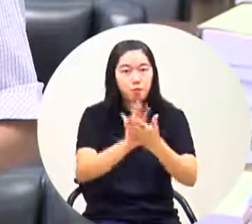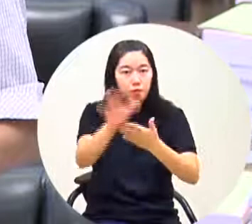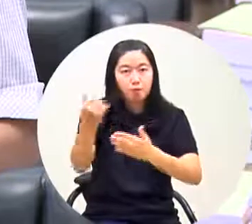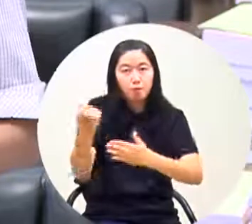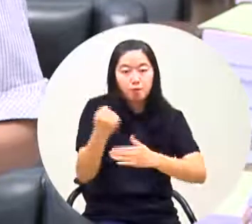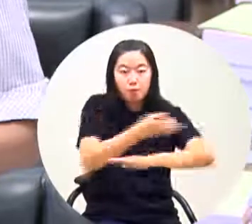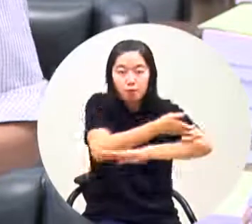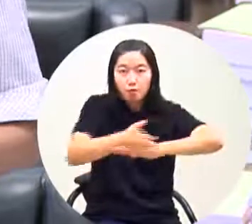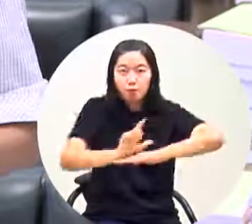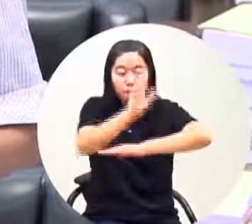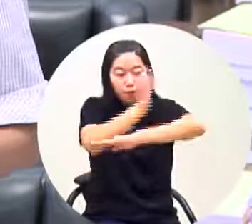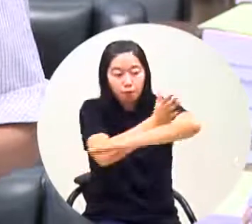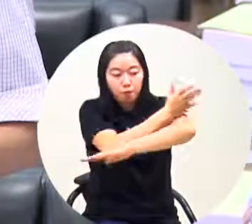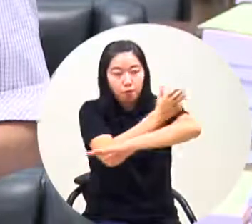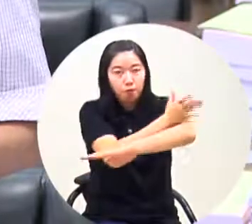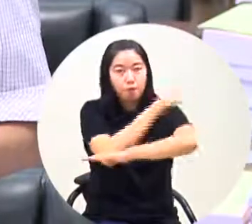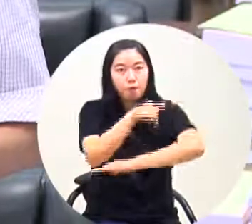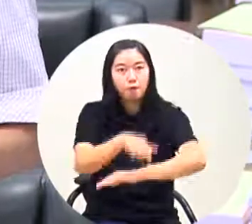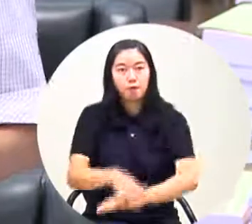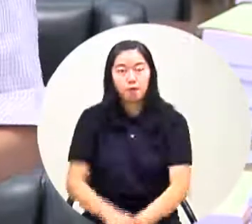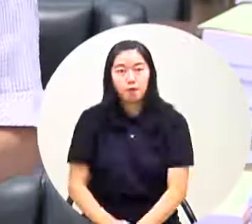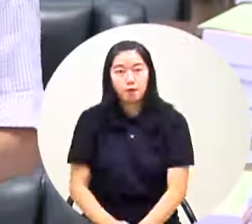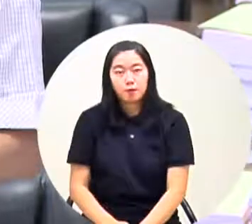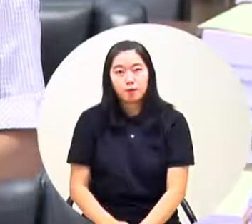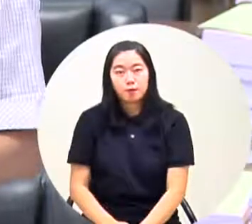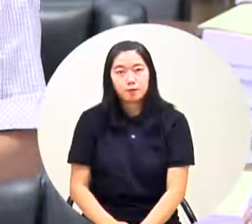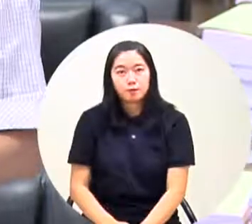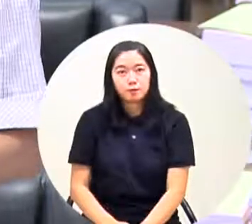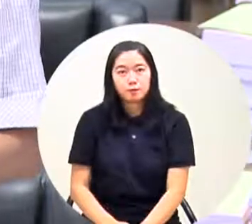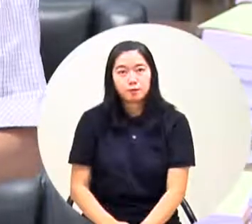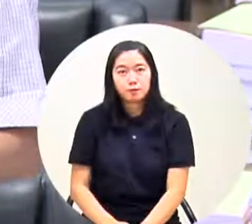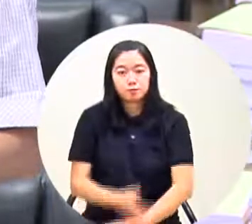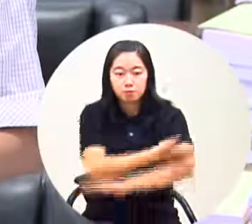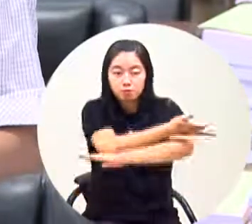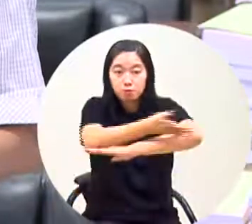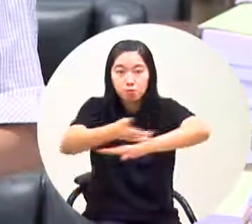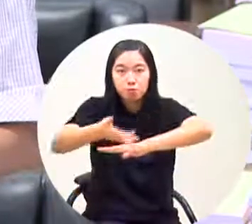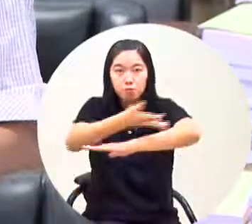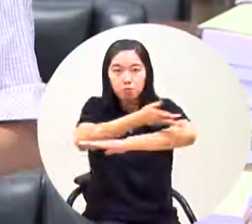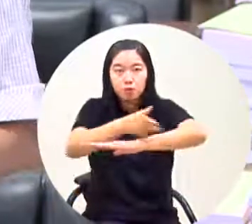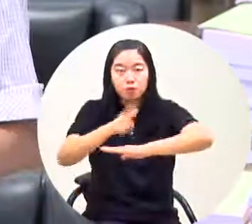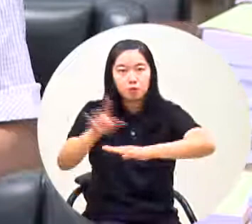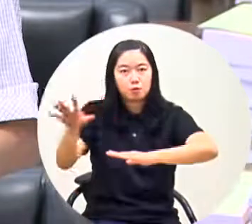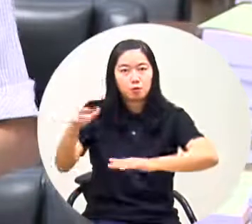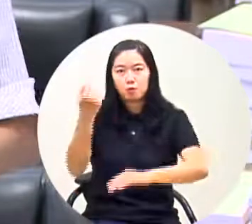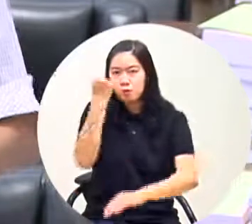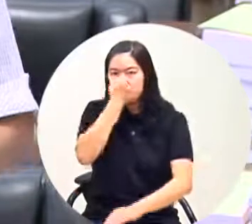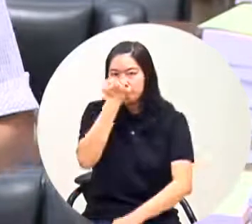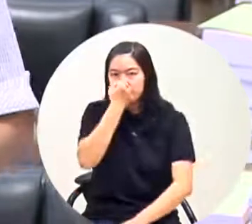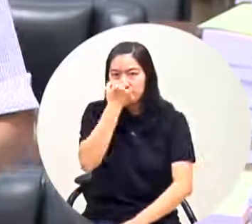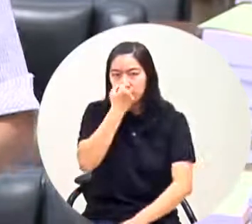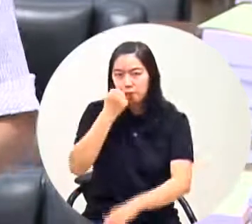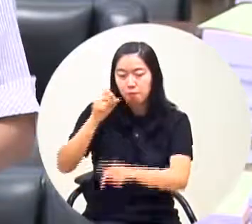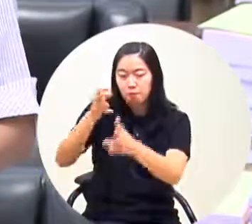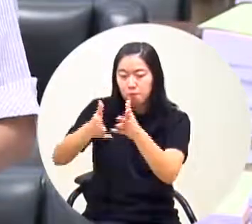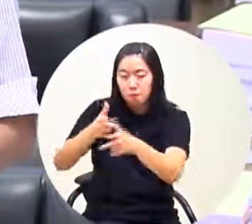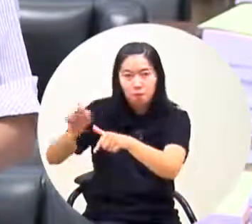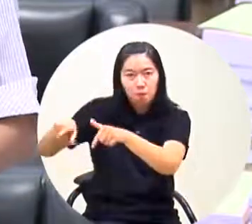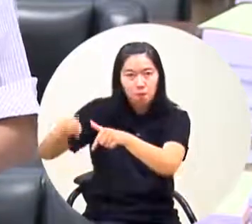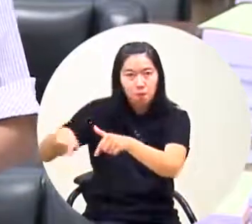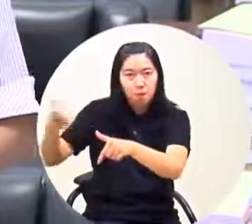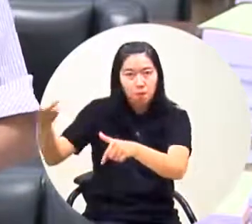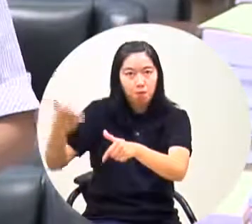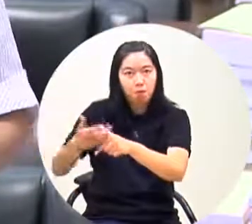的那个斯隆溪哈，溪水遭这个不孝业者，以这槽车来拖到这